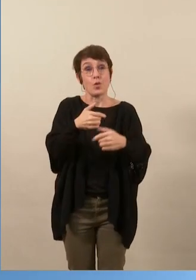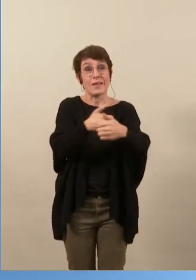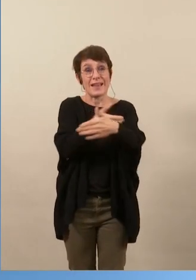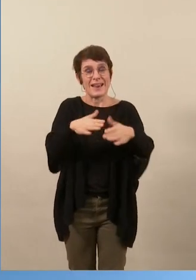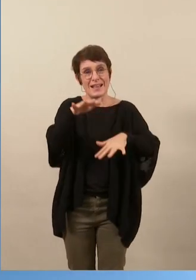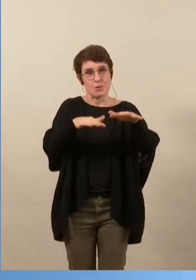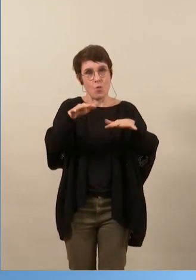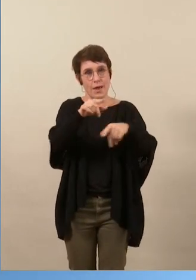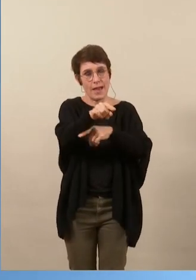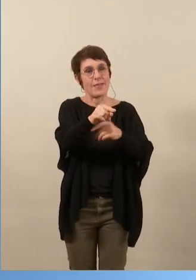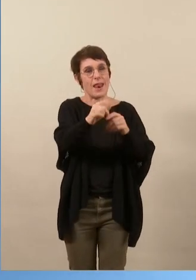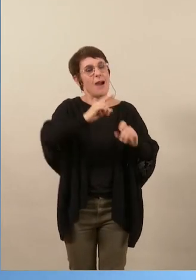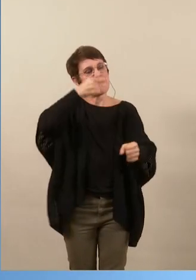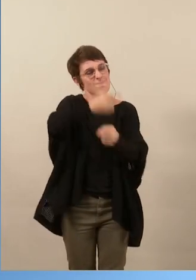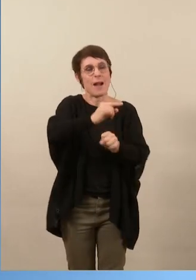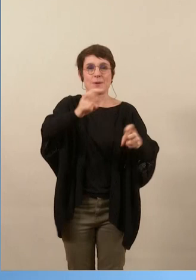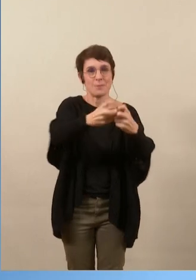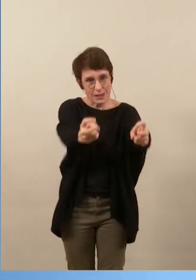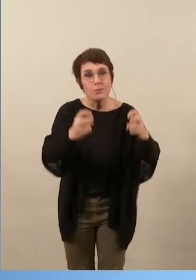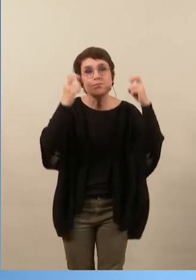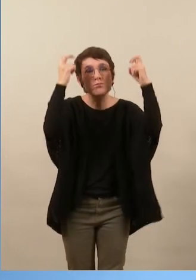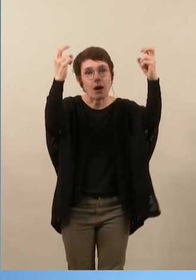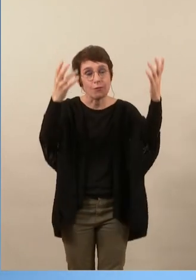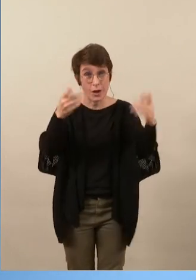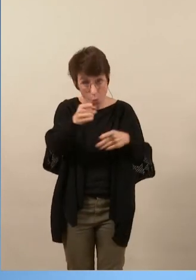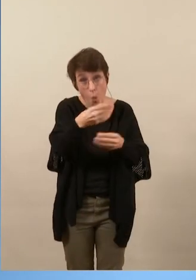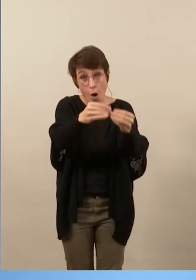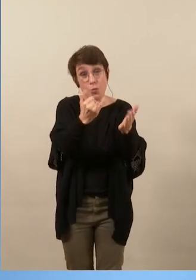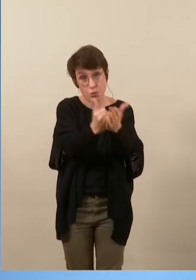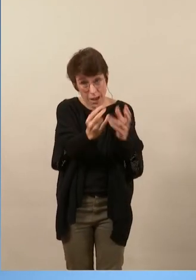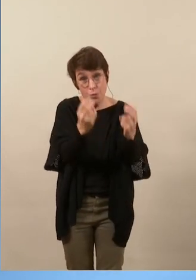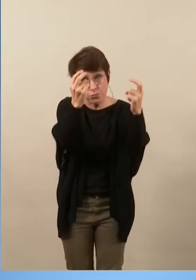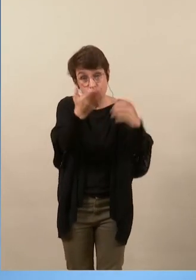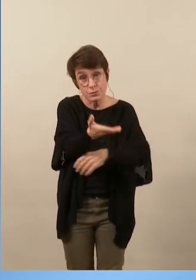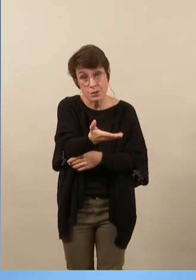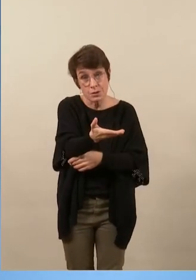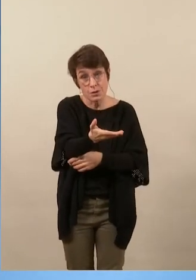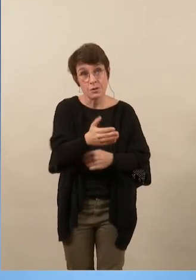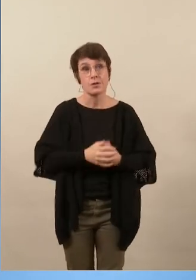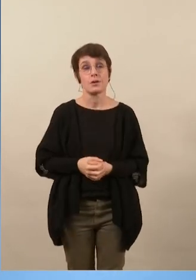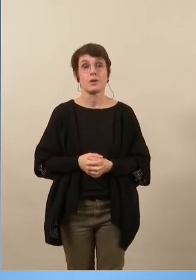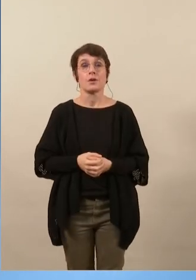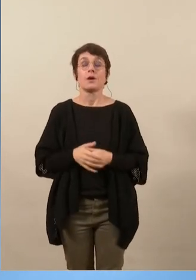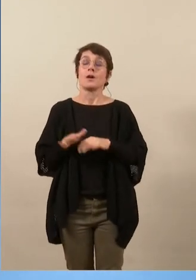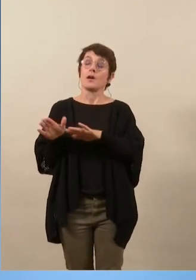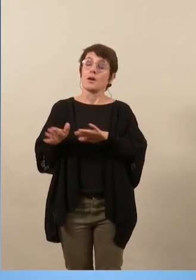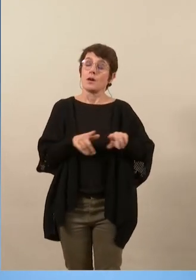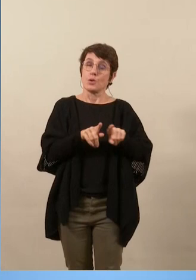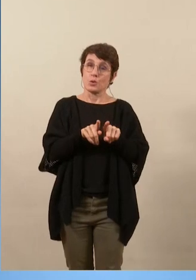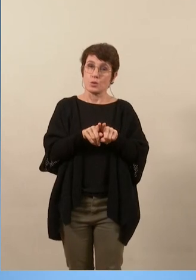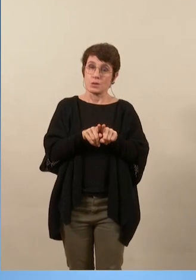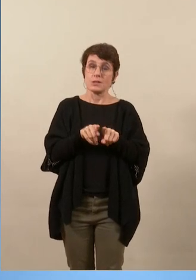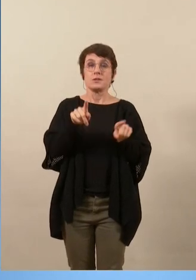général celles qui subissent déjà le plus hax impôts vous mettez aussi en avant des mesures du